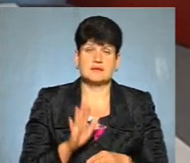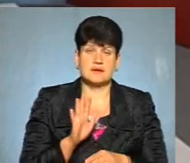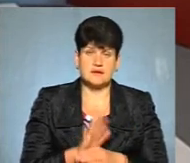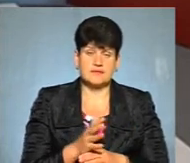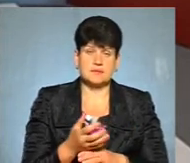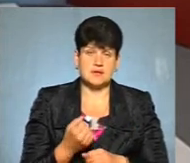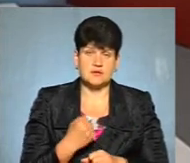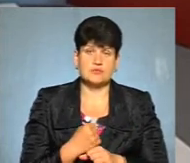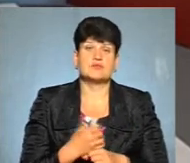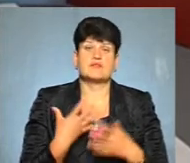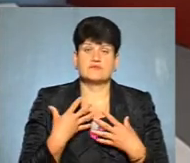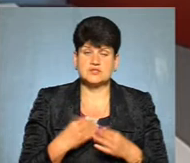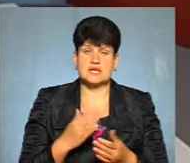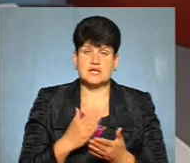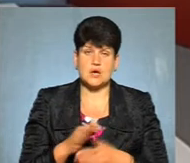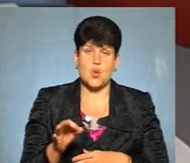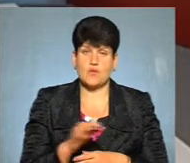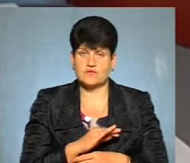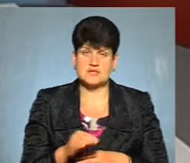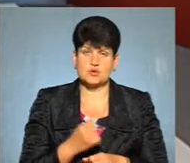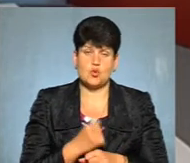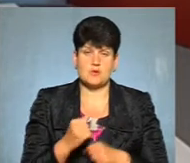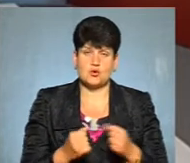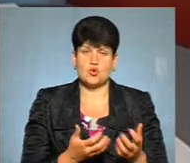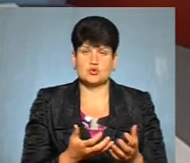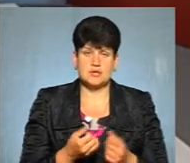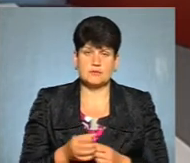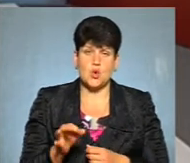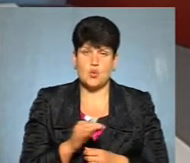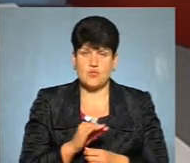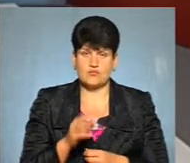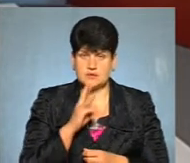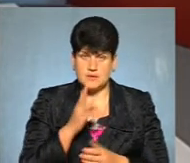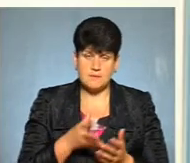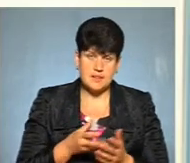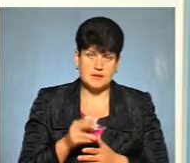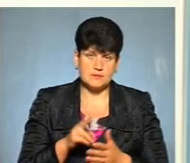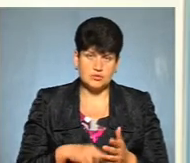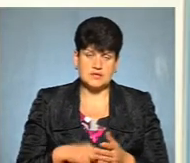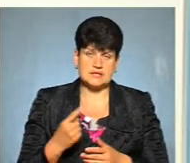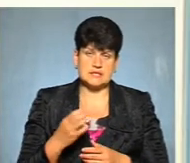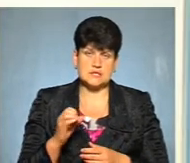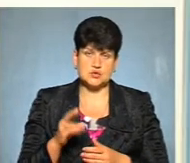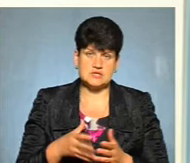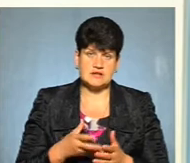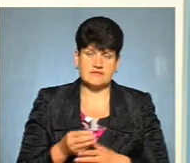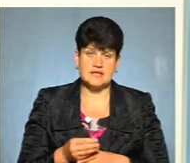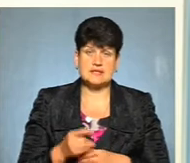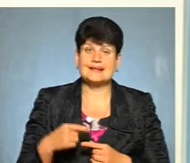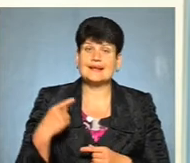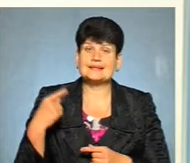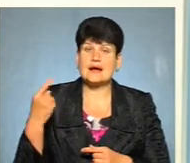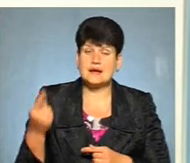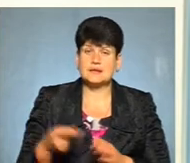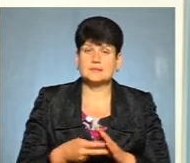роботу, вона вважається офіційно працевлаштованою, отримує офіційну заробітну плату, платить податки, єдиний соціальний внесок. Надалі ж